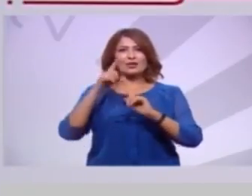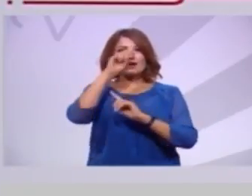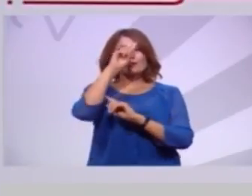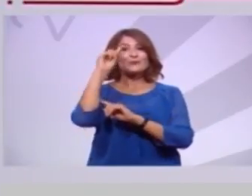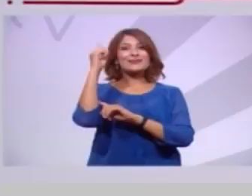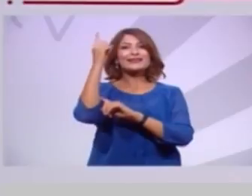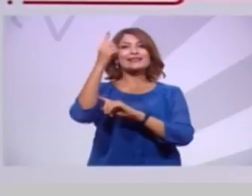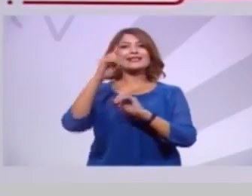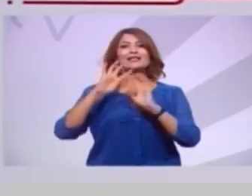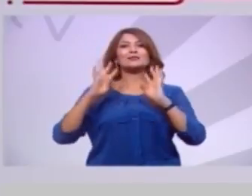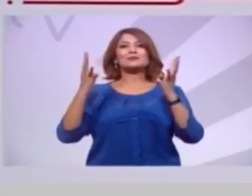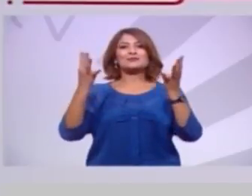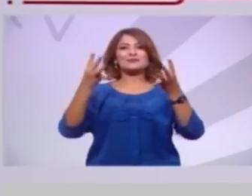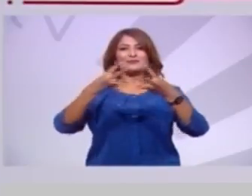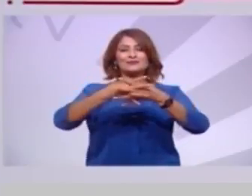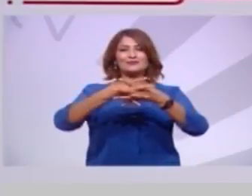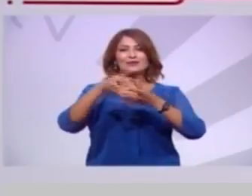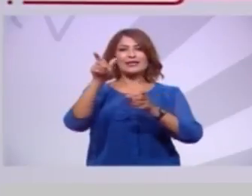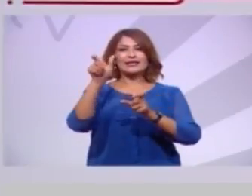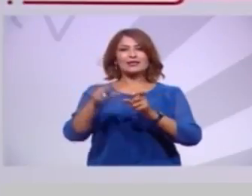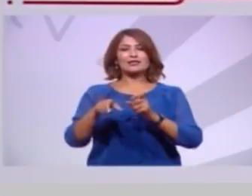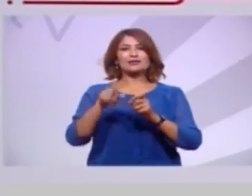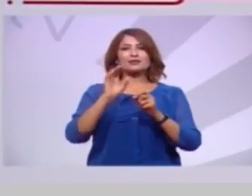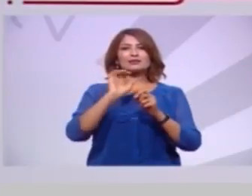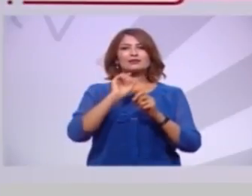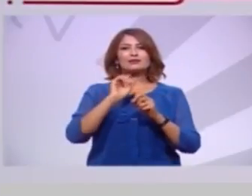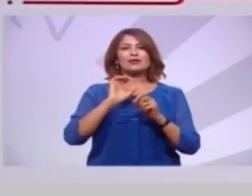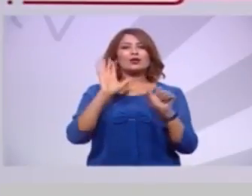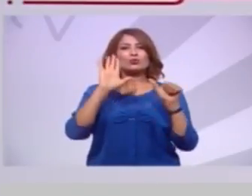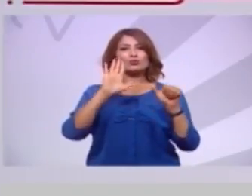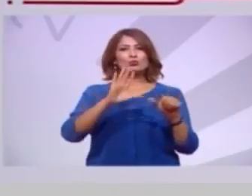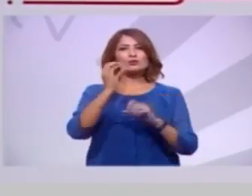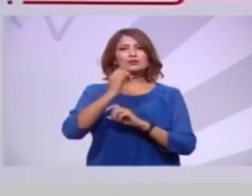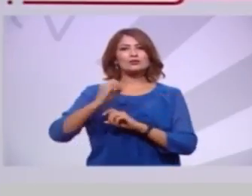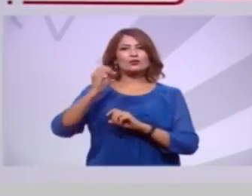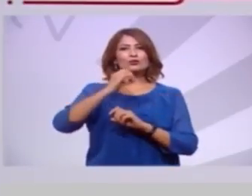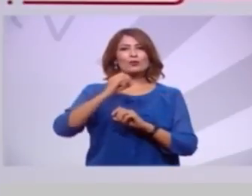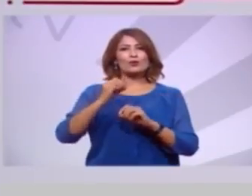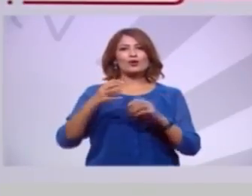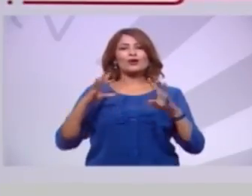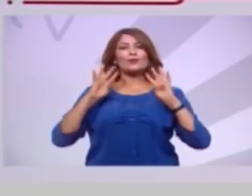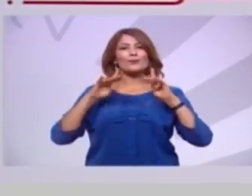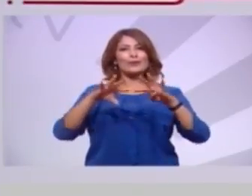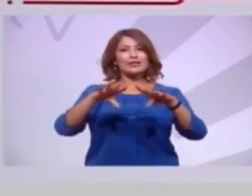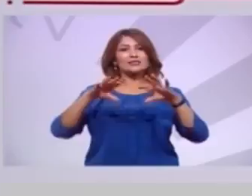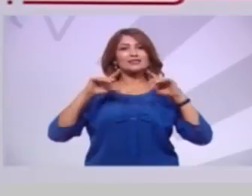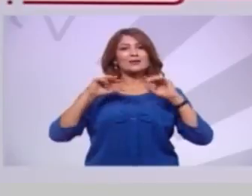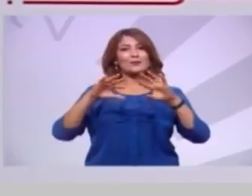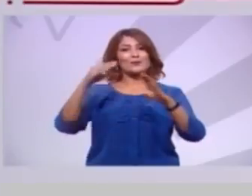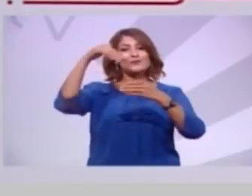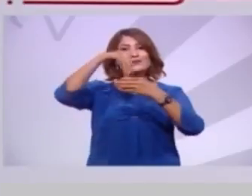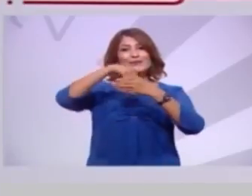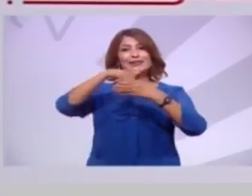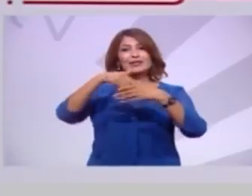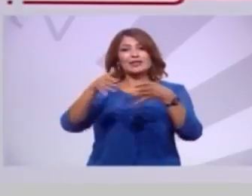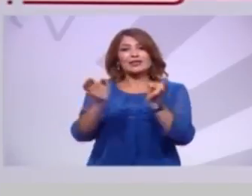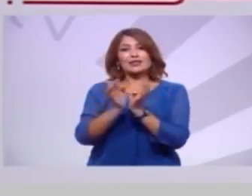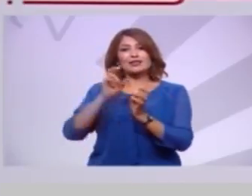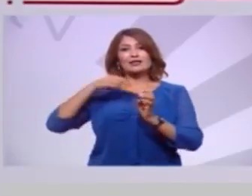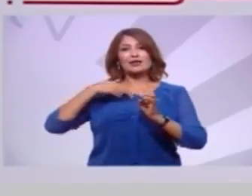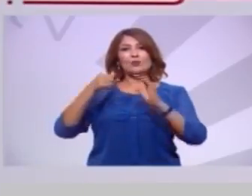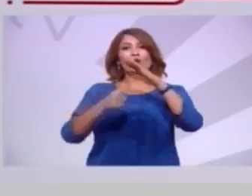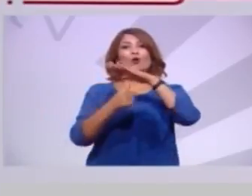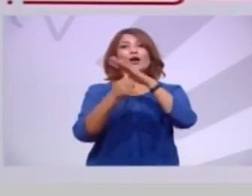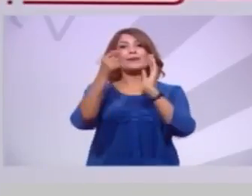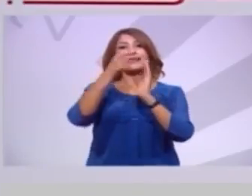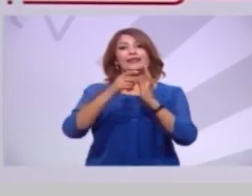تكونوا توافدوا يوم 6 اكتوبر باعداد كبيره بس تنتخبوا تقدروا قائمه تسعه